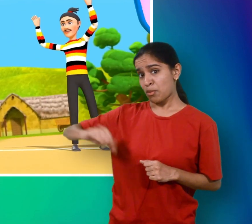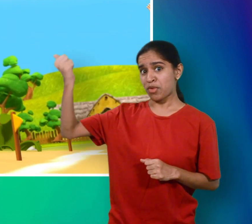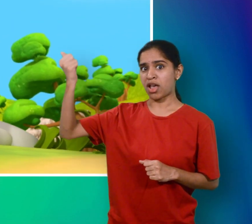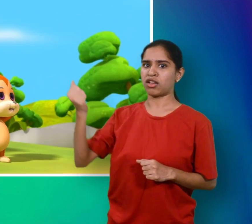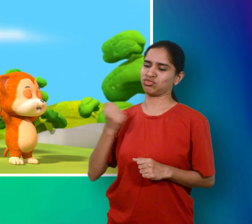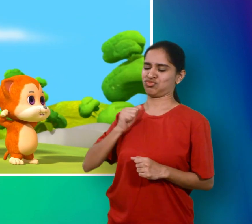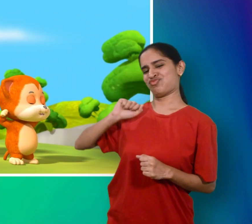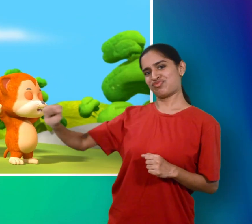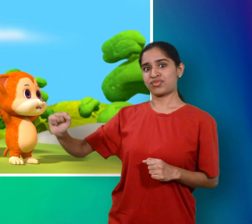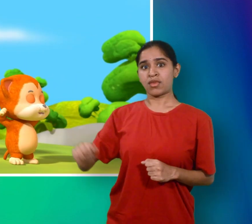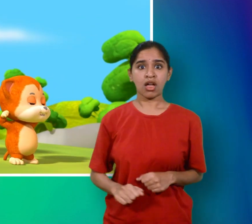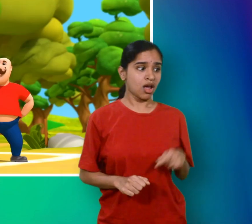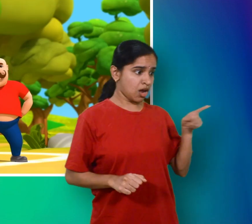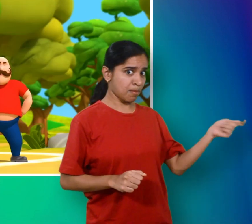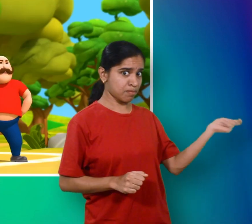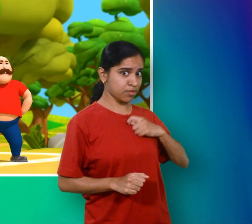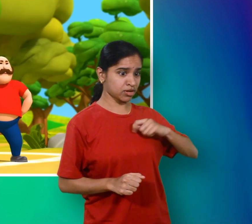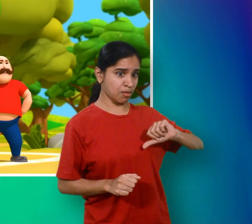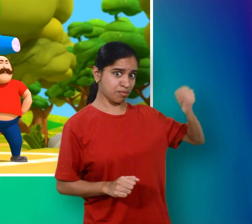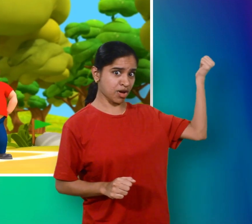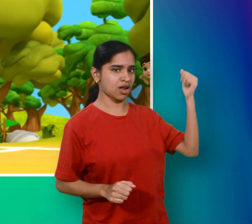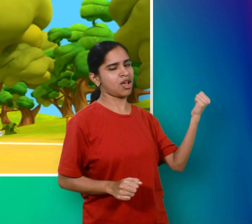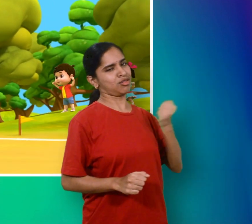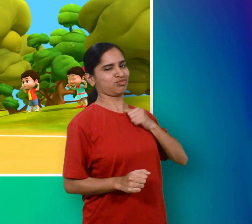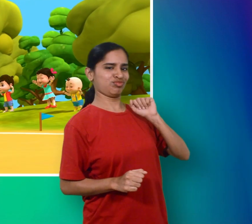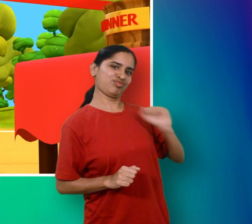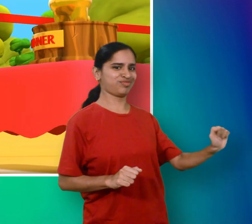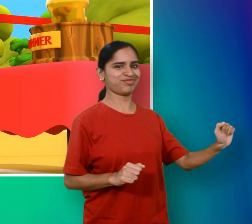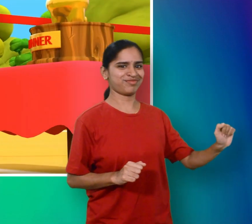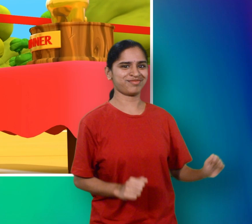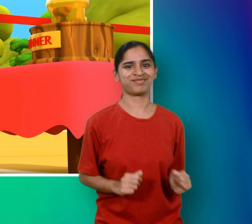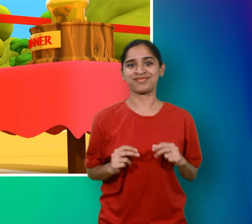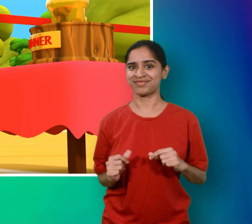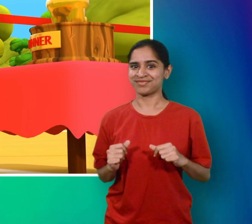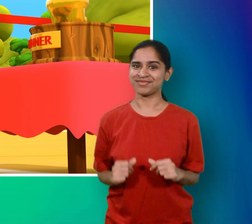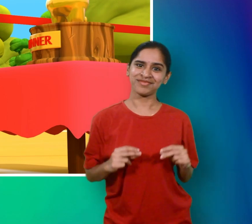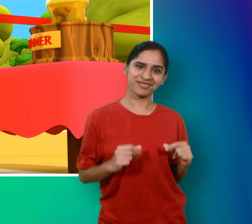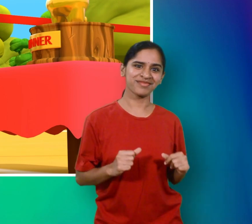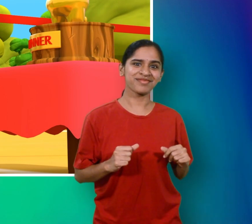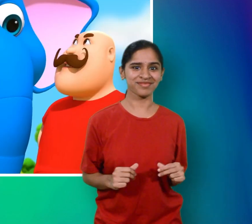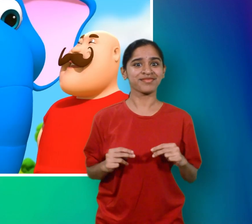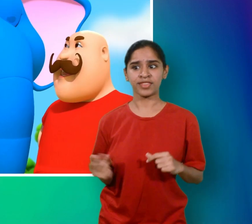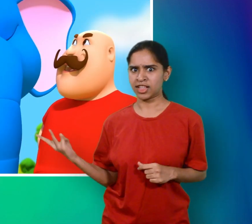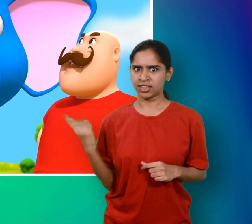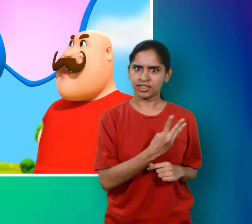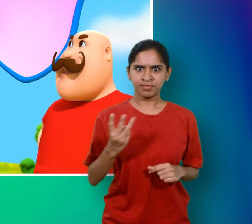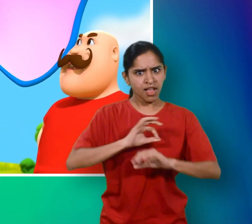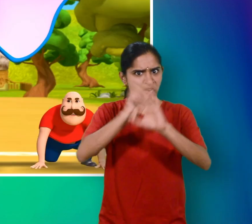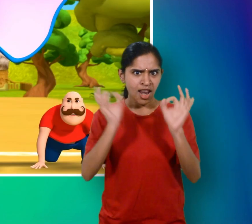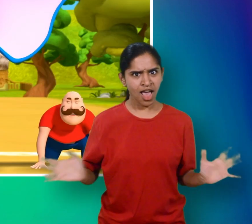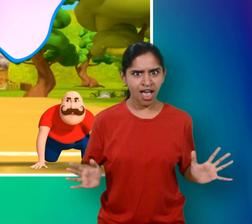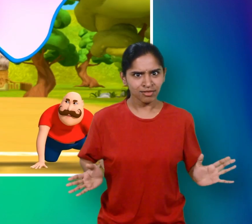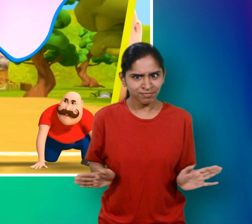बोला मुझको जो पकड़ेगा, मुझ पर अपना हक पालेगा।